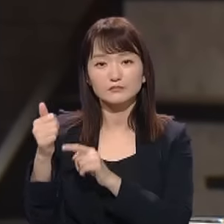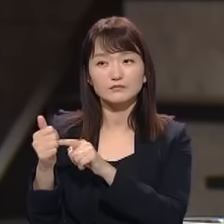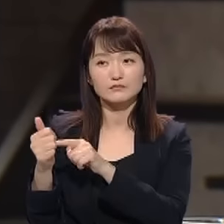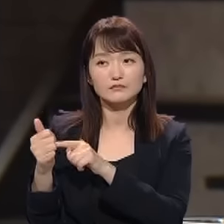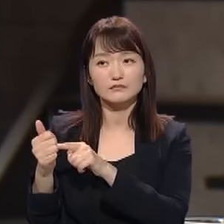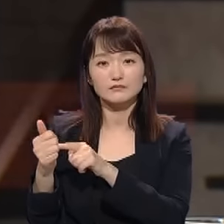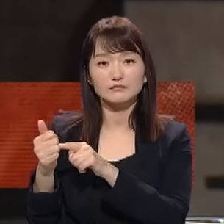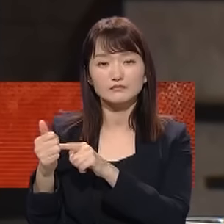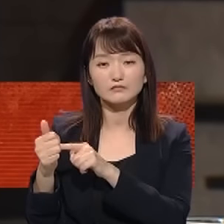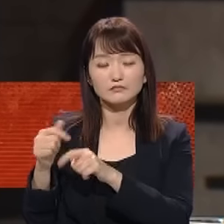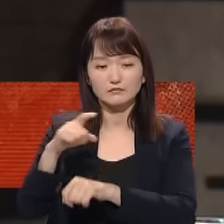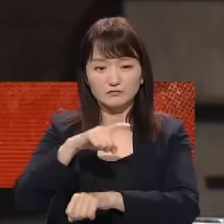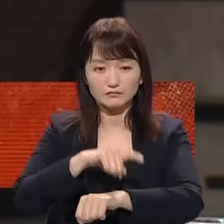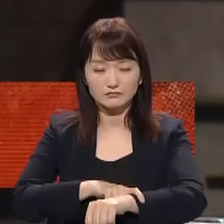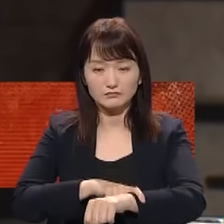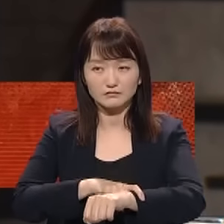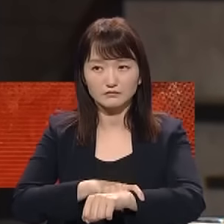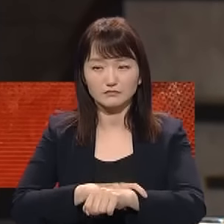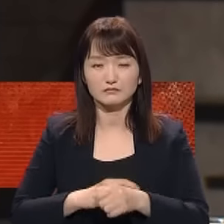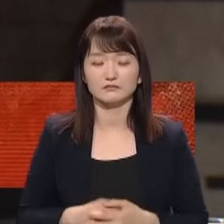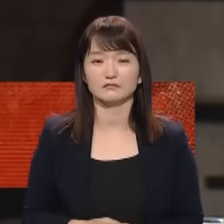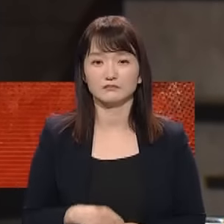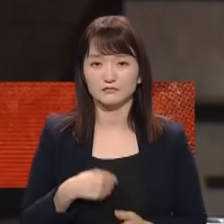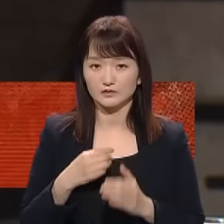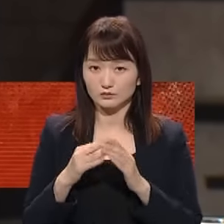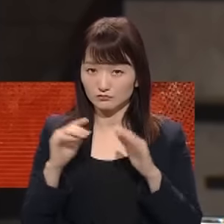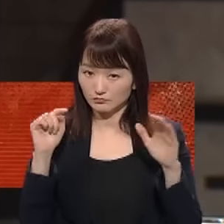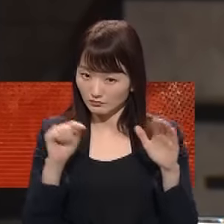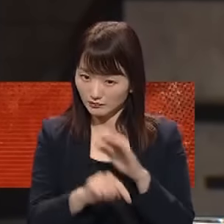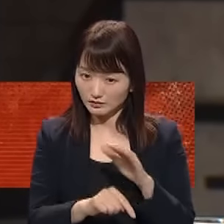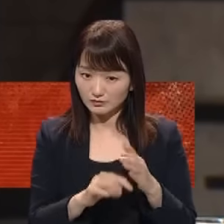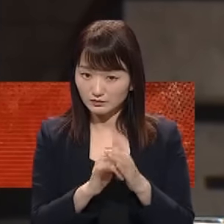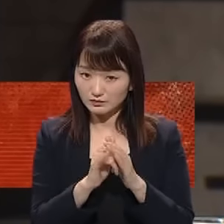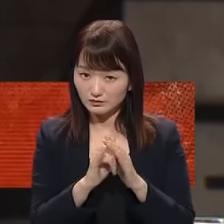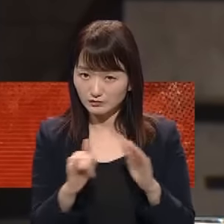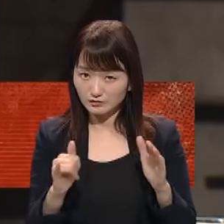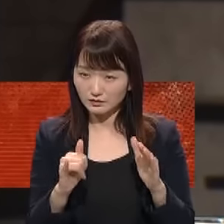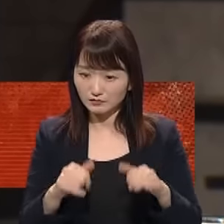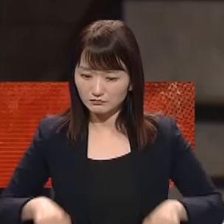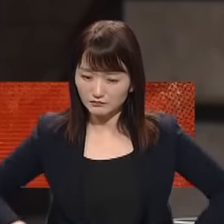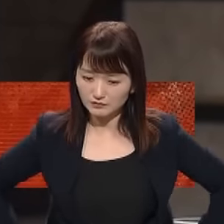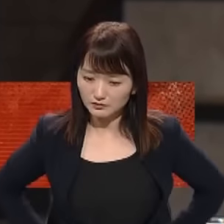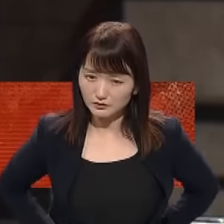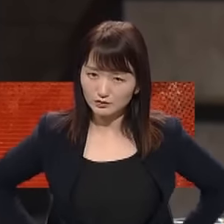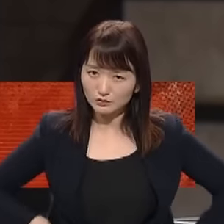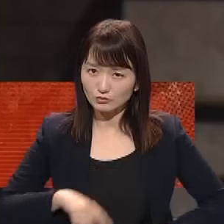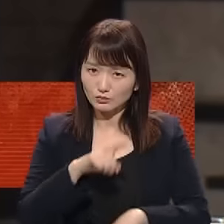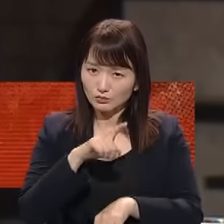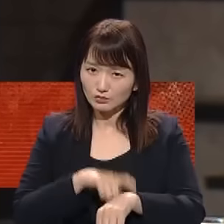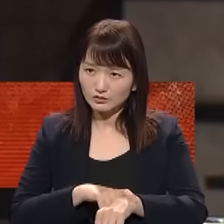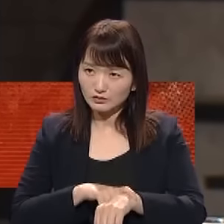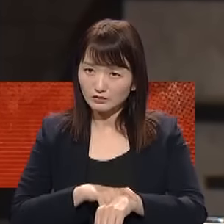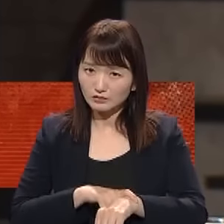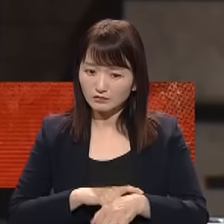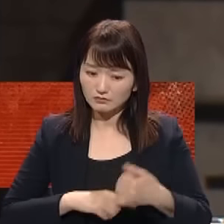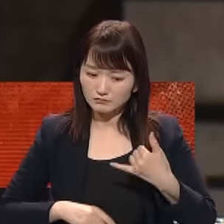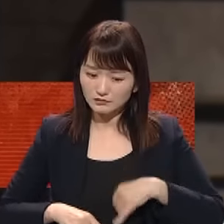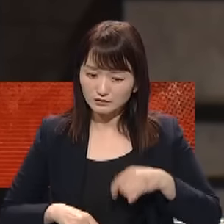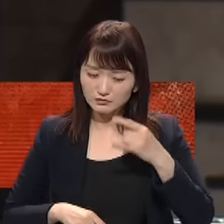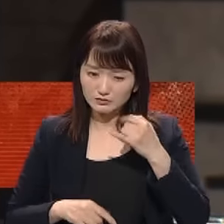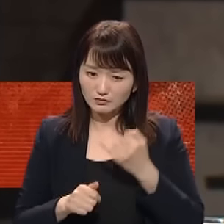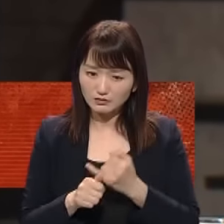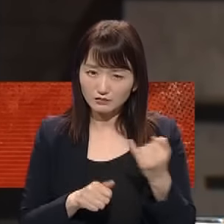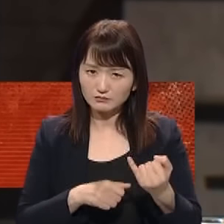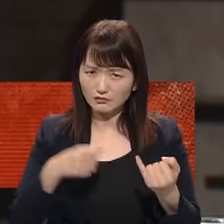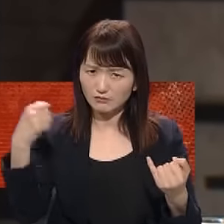이 수갑을 자기 집에 가가지고 자기 그 가족들에게 뒷수갑을 채우고 아내하고 자식들을 폭행했다. 이게